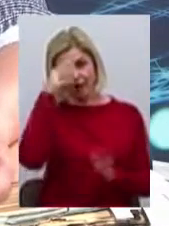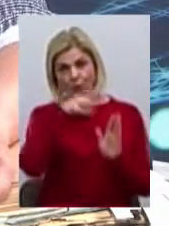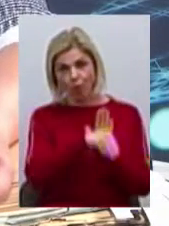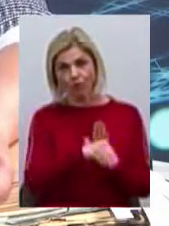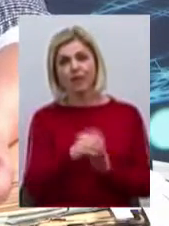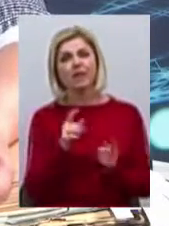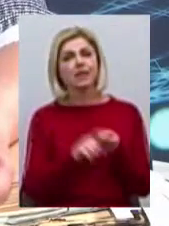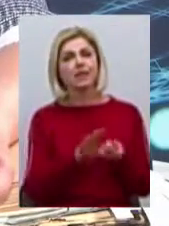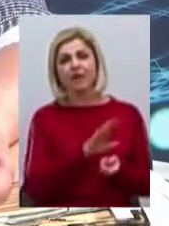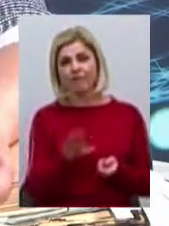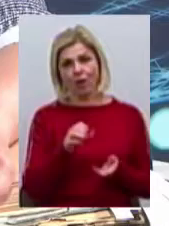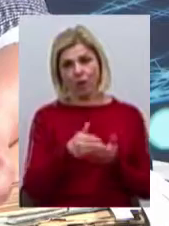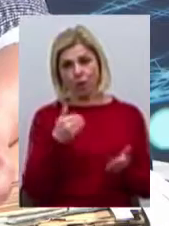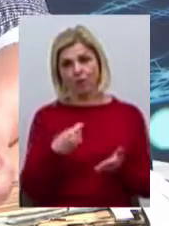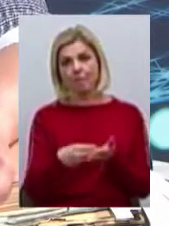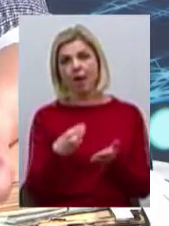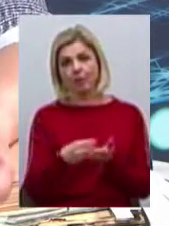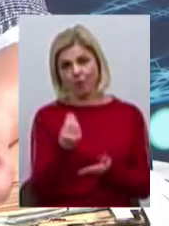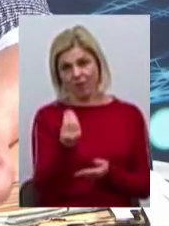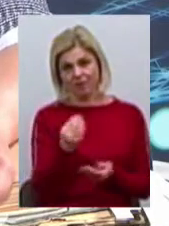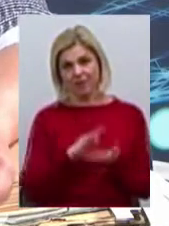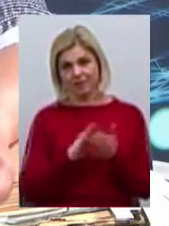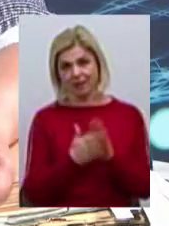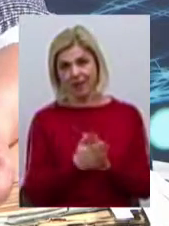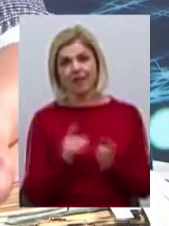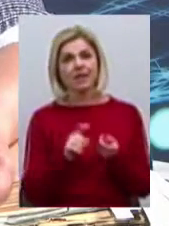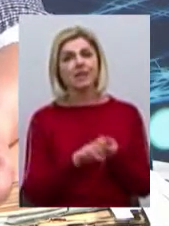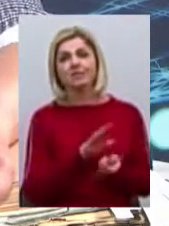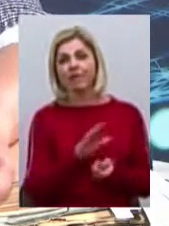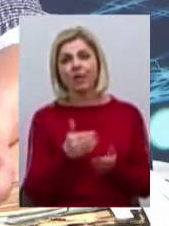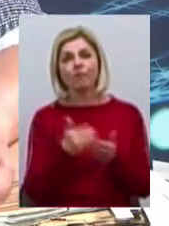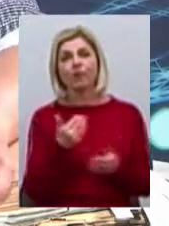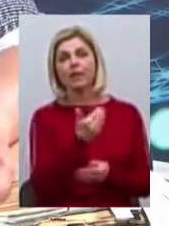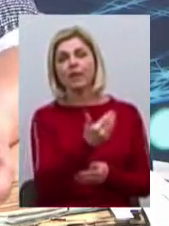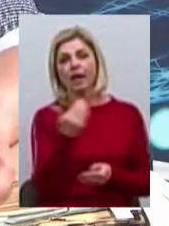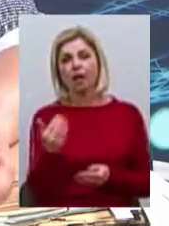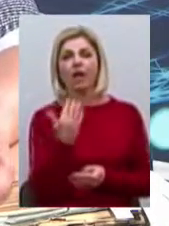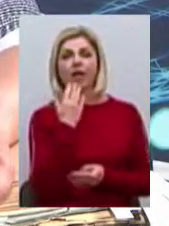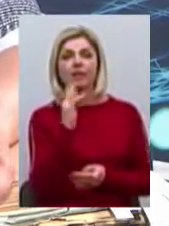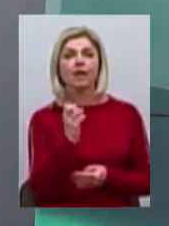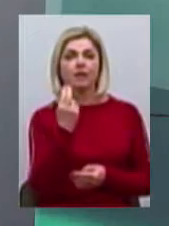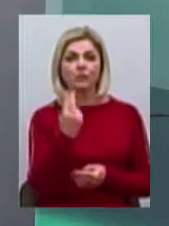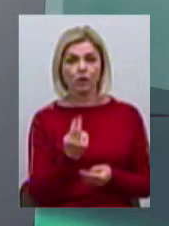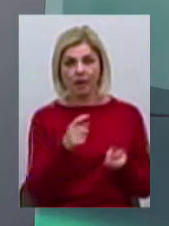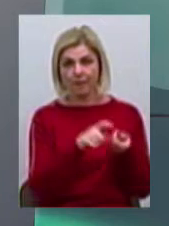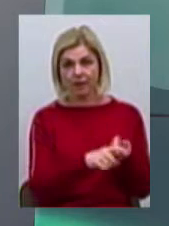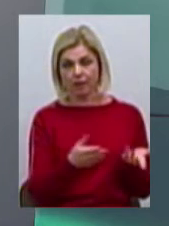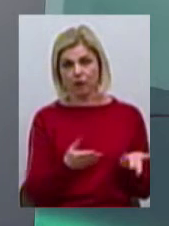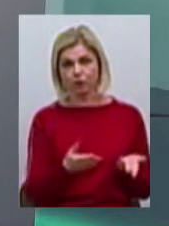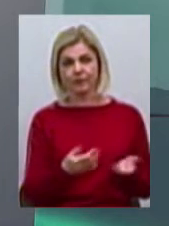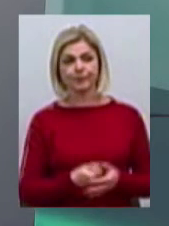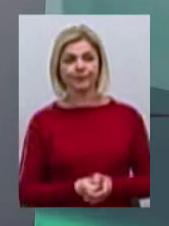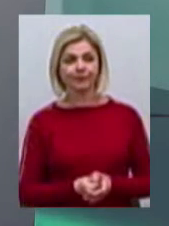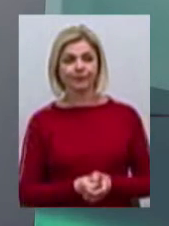від майнового стану. Да, незалежно від майнового стану або незалежно від їх національної приналежності. Так?